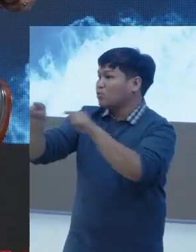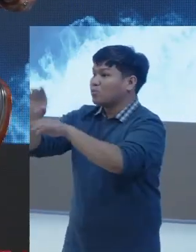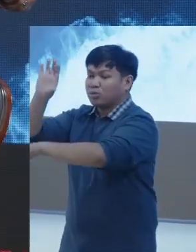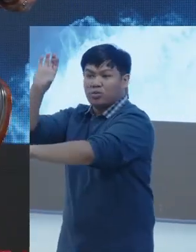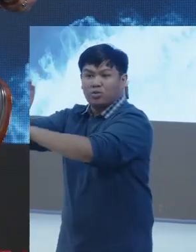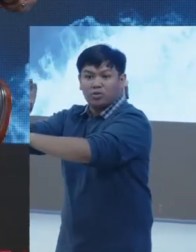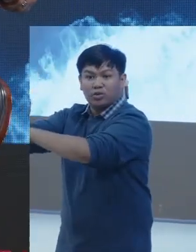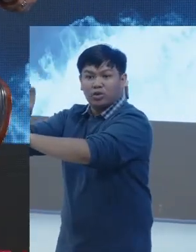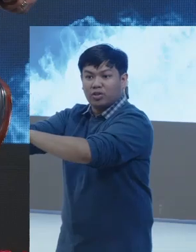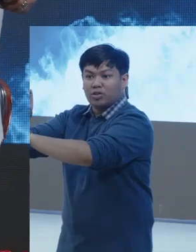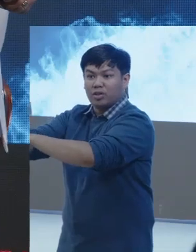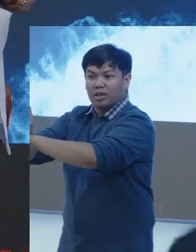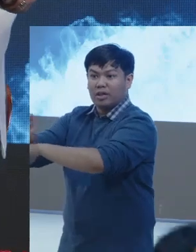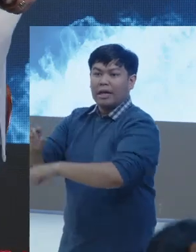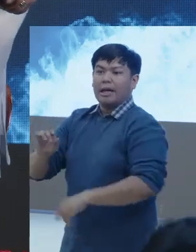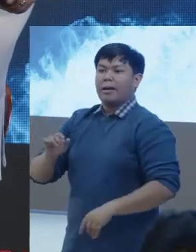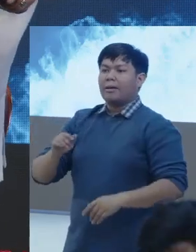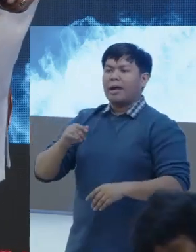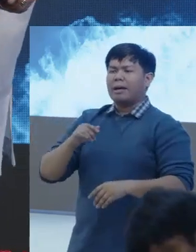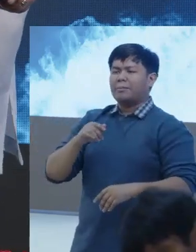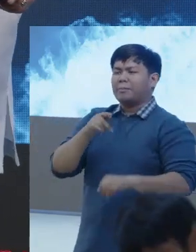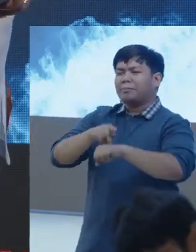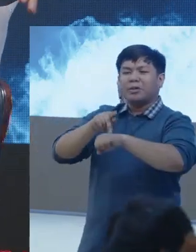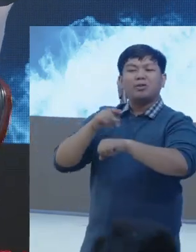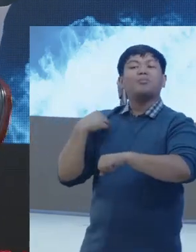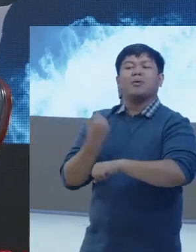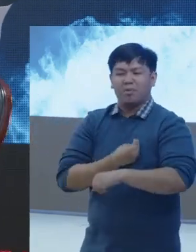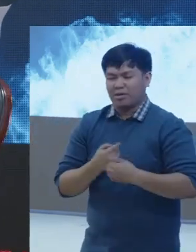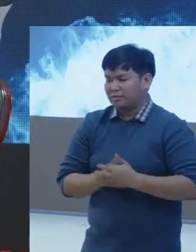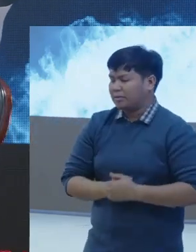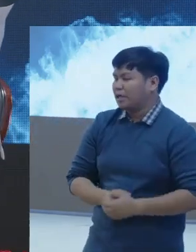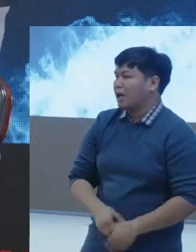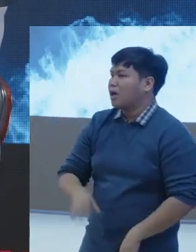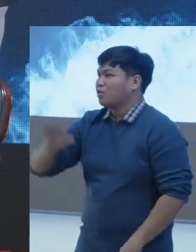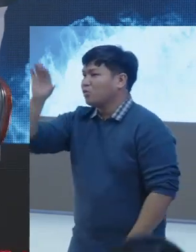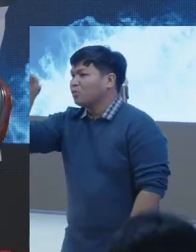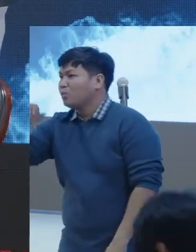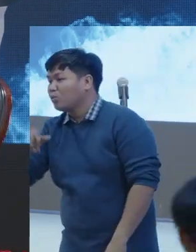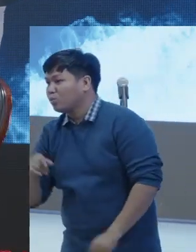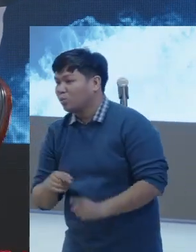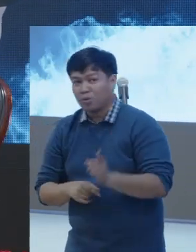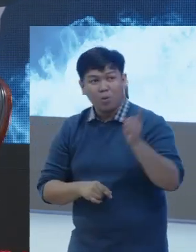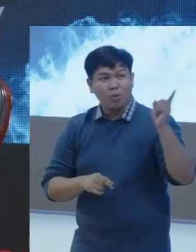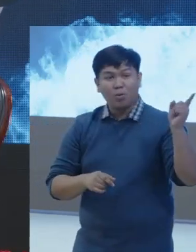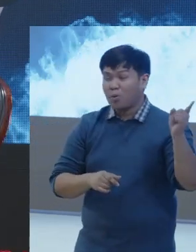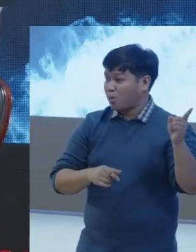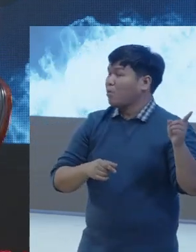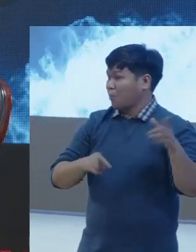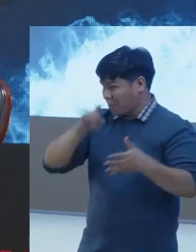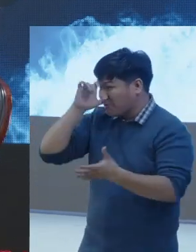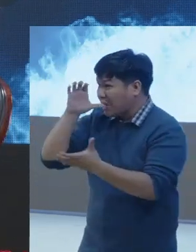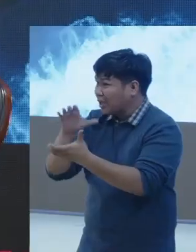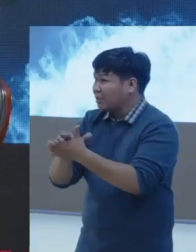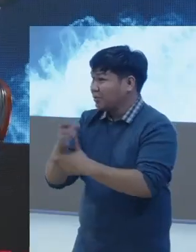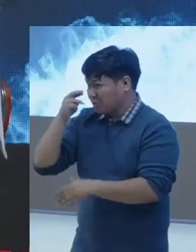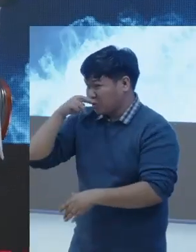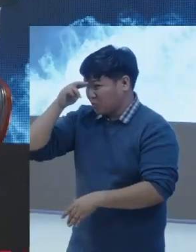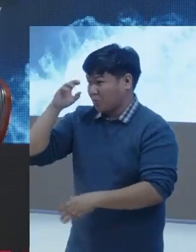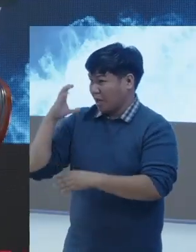at Jerusalem, kung saan siya bumalik at nag-report, when they heard these things, they fell silent, yung buong